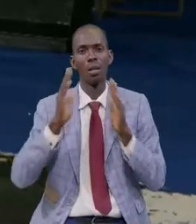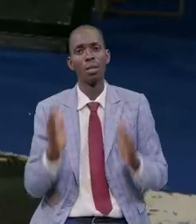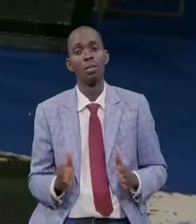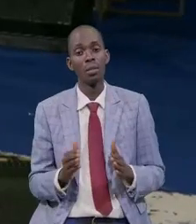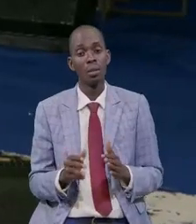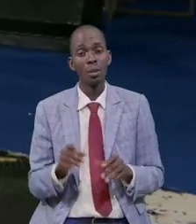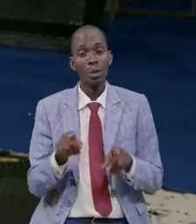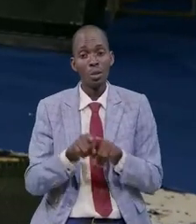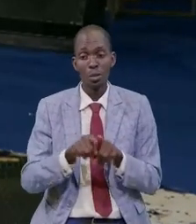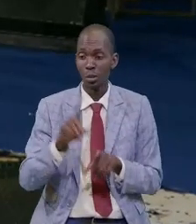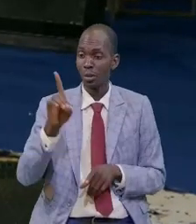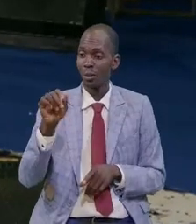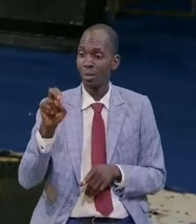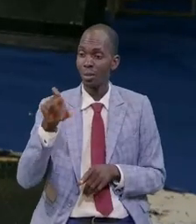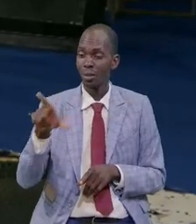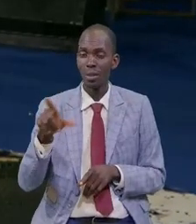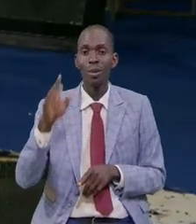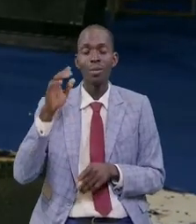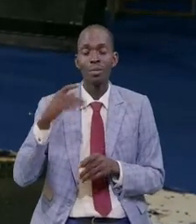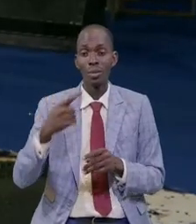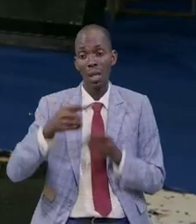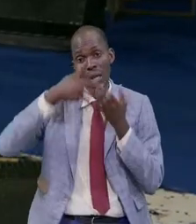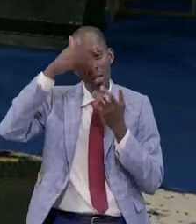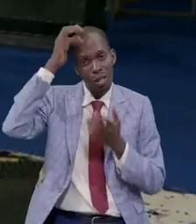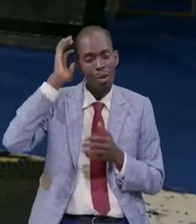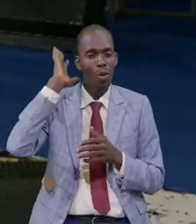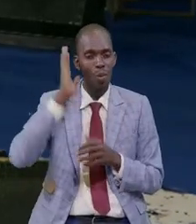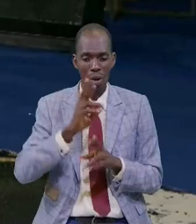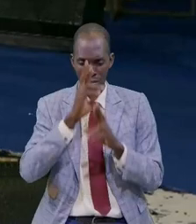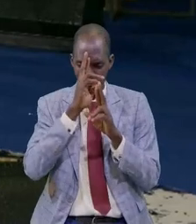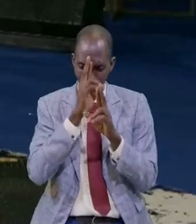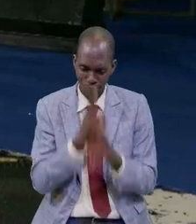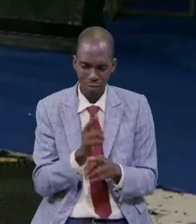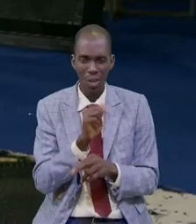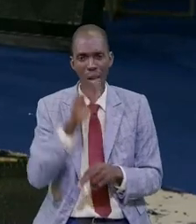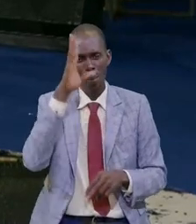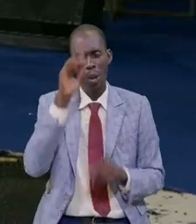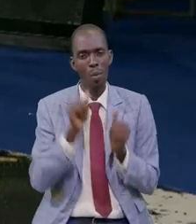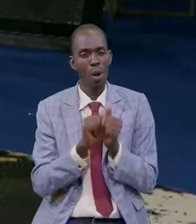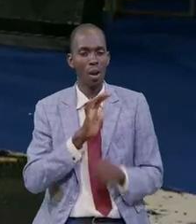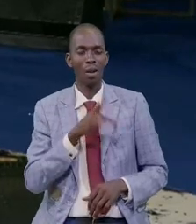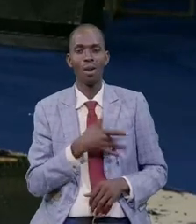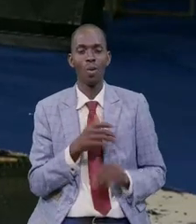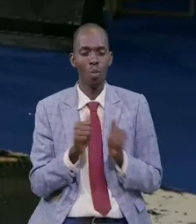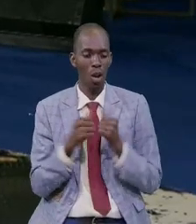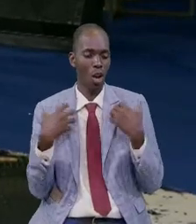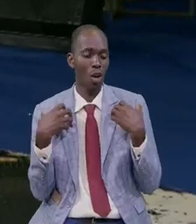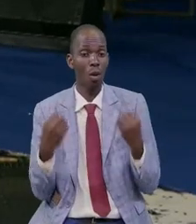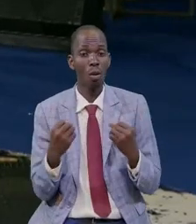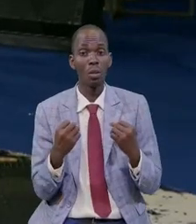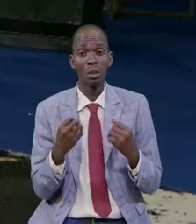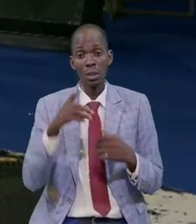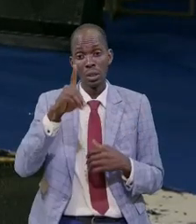même les lion respecte un homme qui a la conviction qui a le courage tout au long de